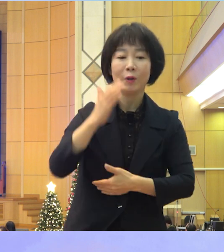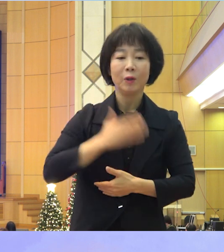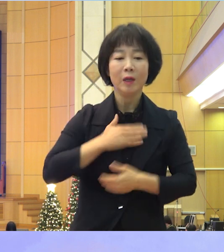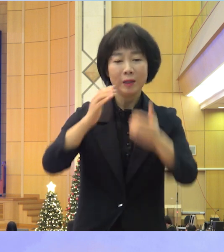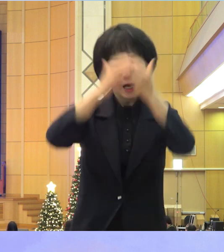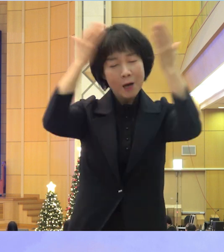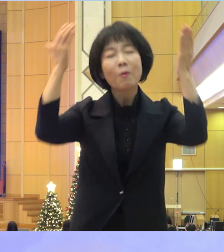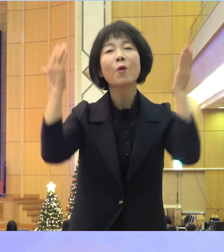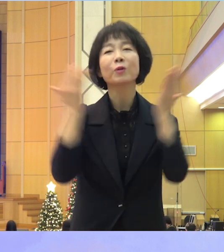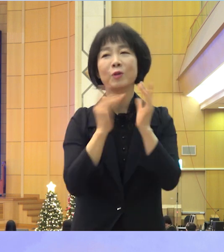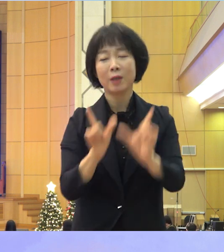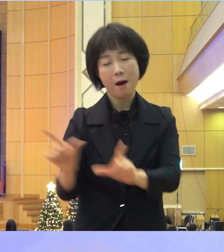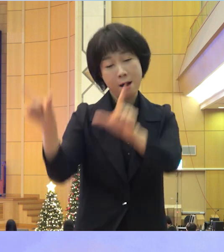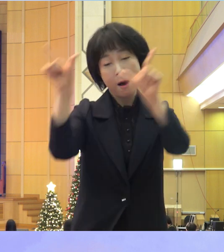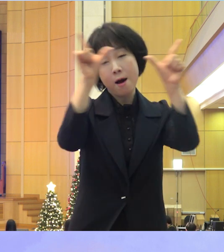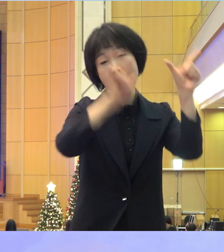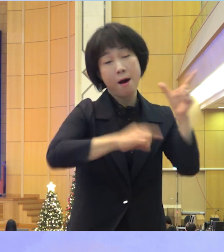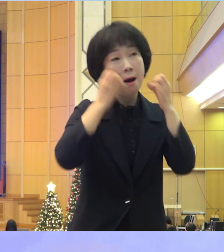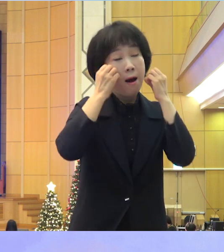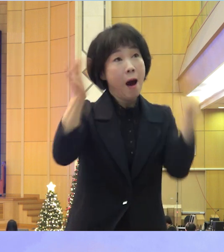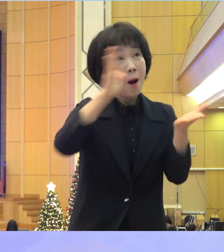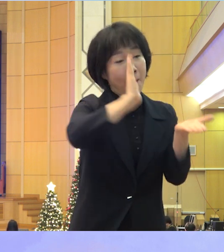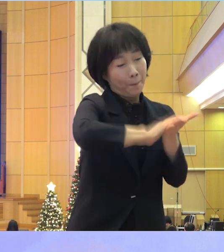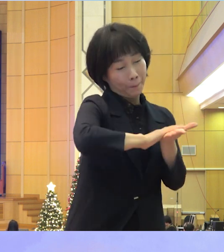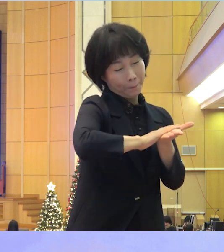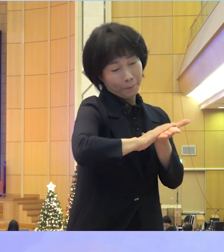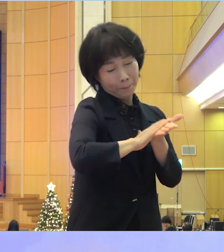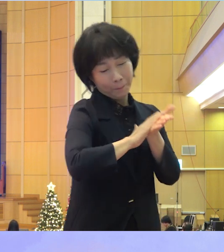주, 나의 모든 삶